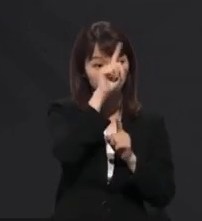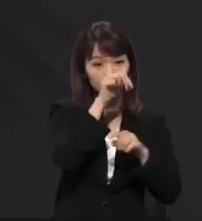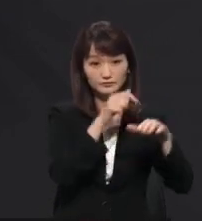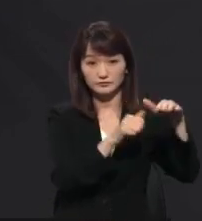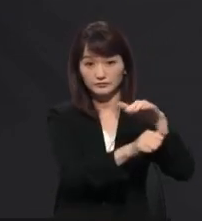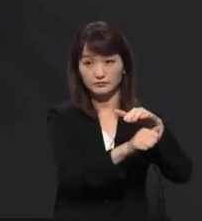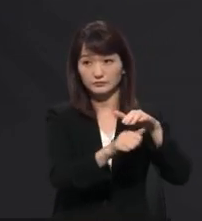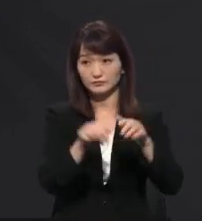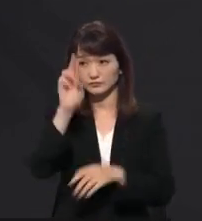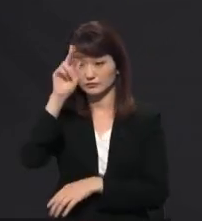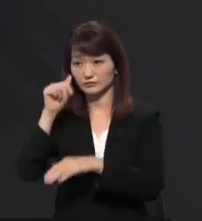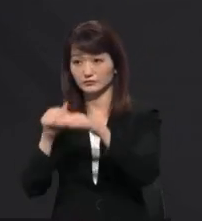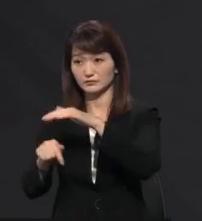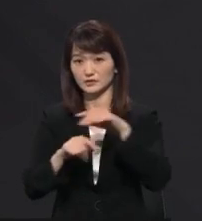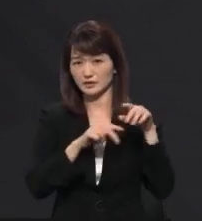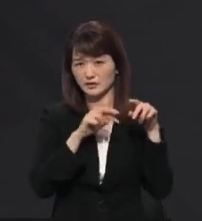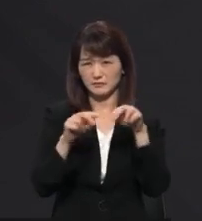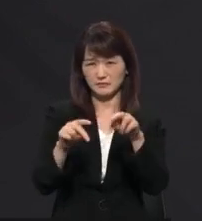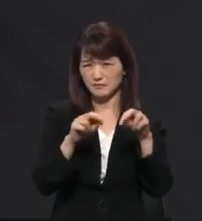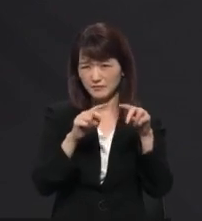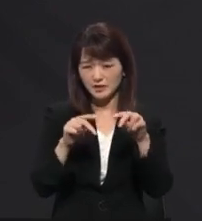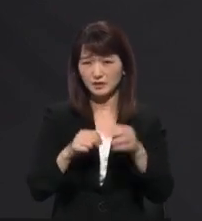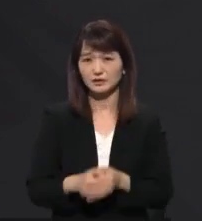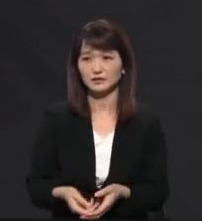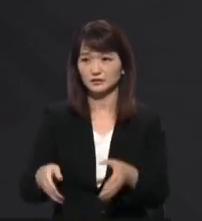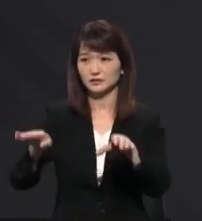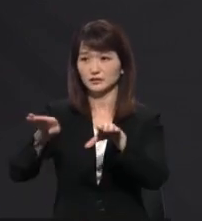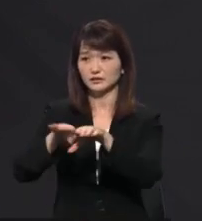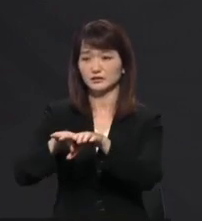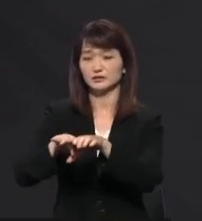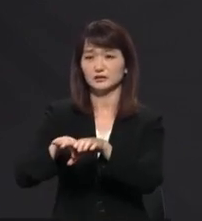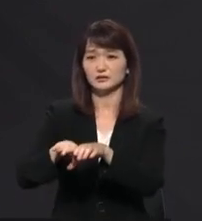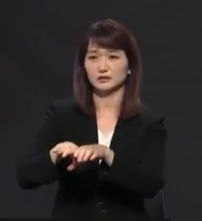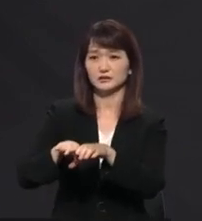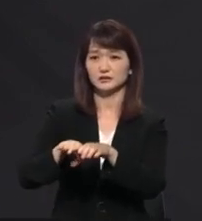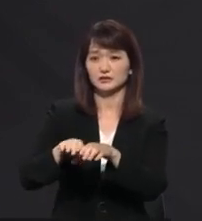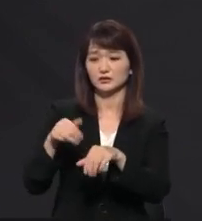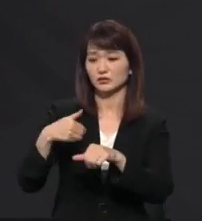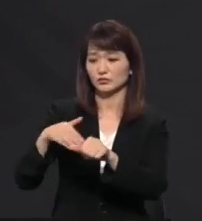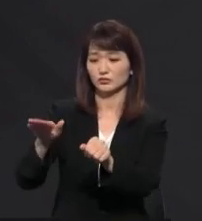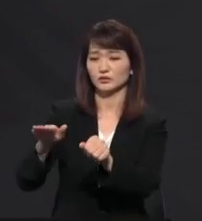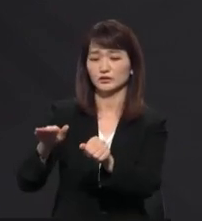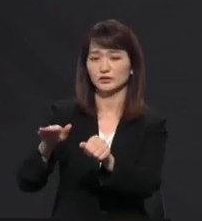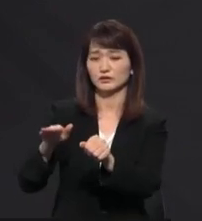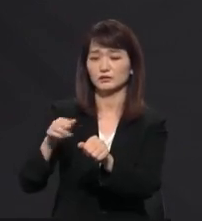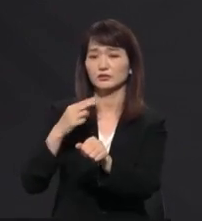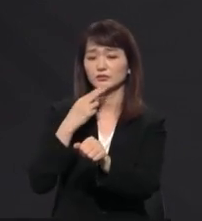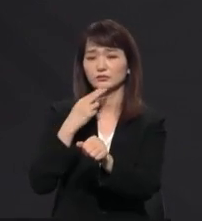당대표가 이제 좀 논쟁이 있었던 지점이 하나가 탈 시설 문제 아시죠 시설문제요이